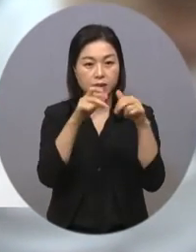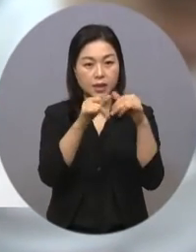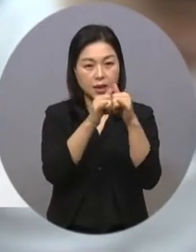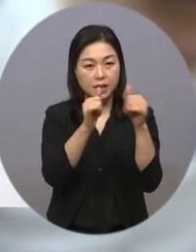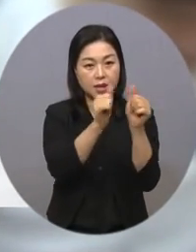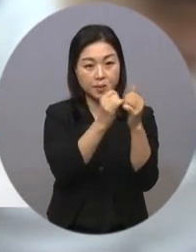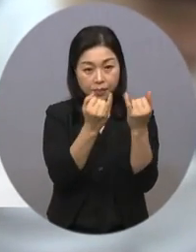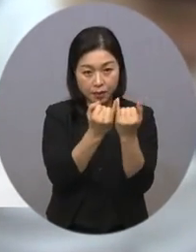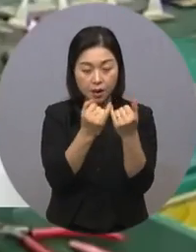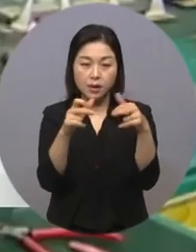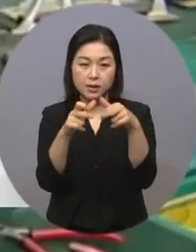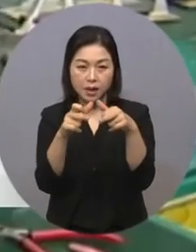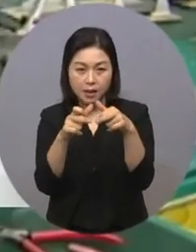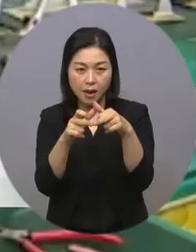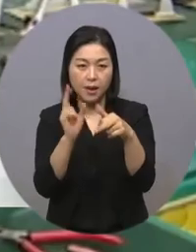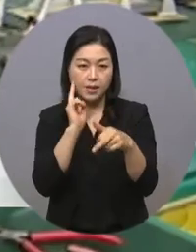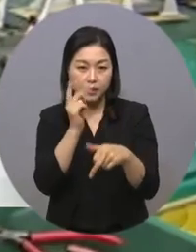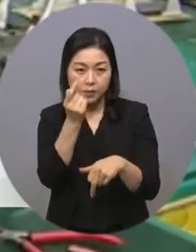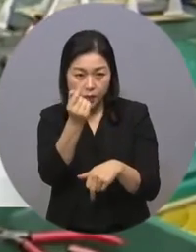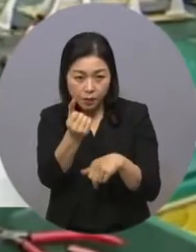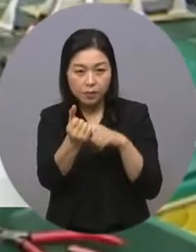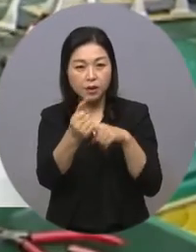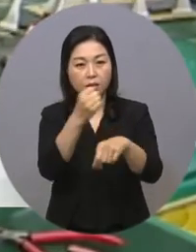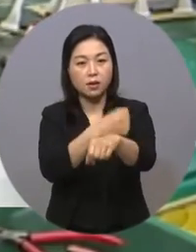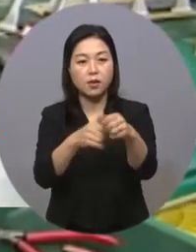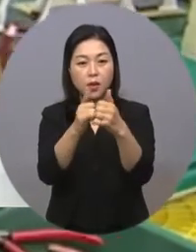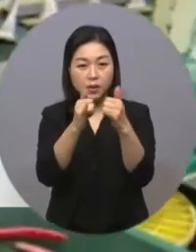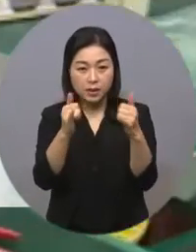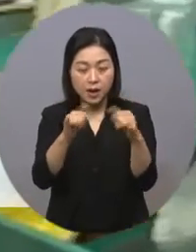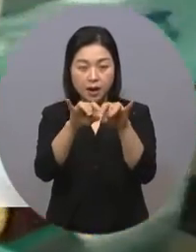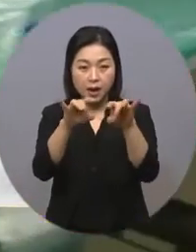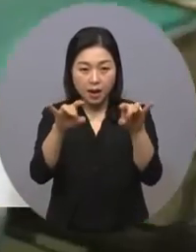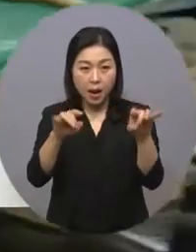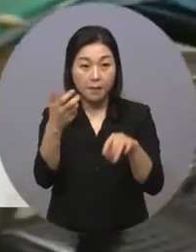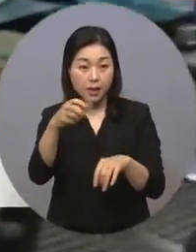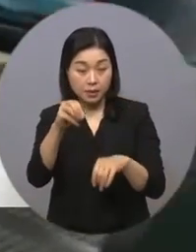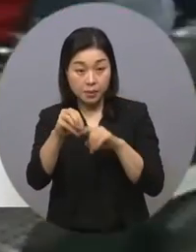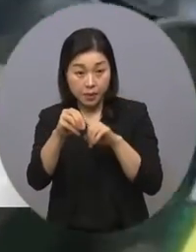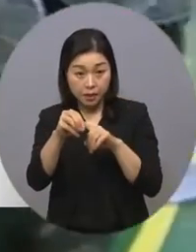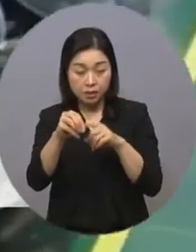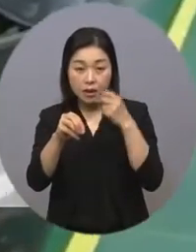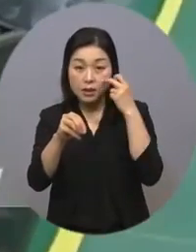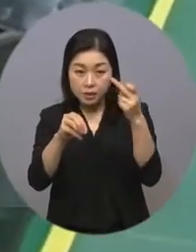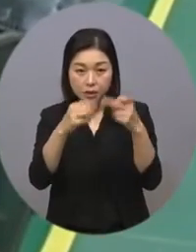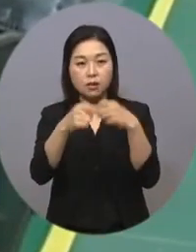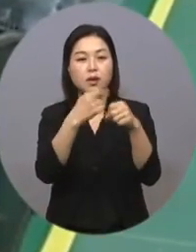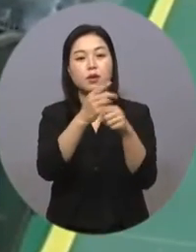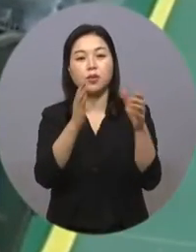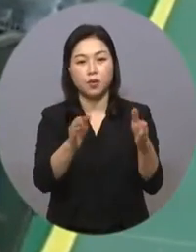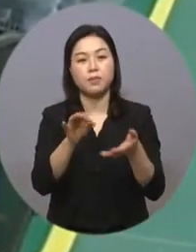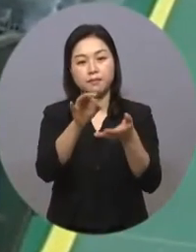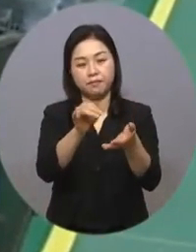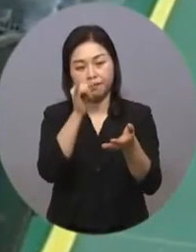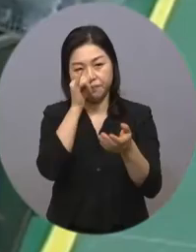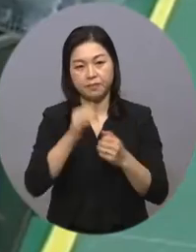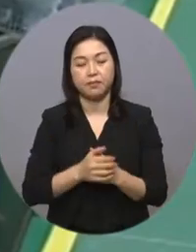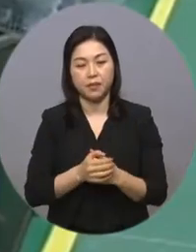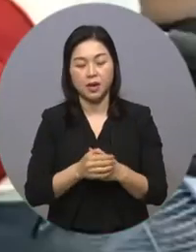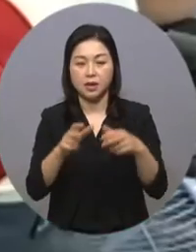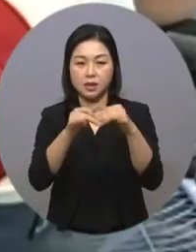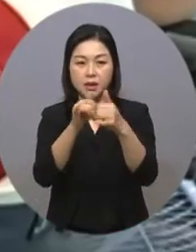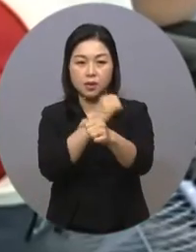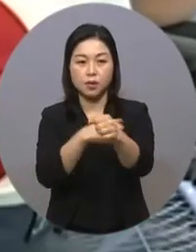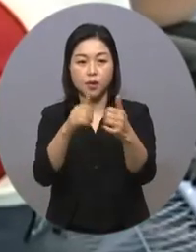장애 정도에 따라 클로저 단 월 최대 80만 원을 12개월 분까지 시급합니다 다만 장애인 근로자의